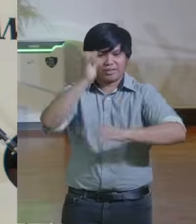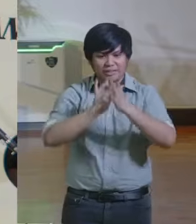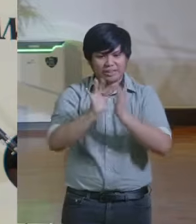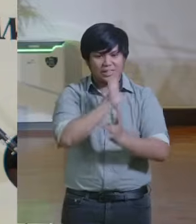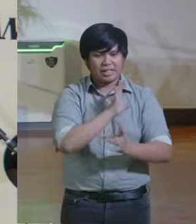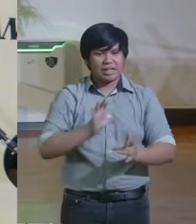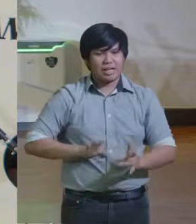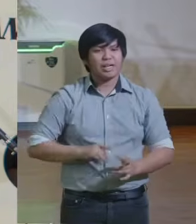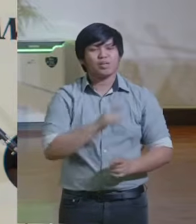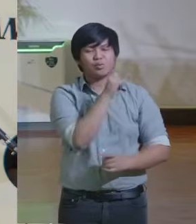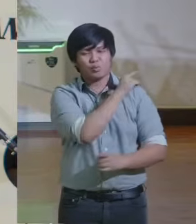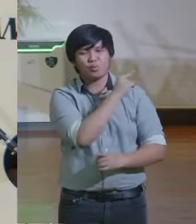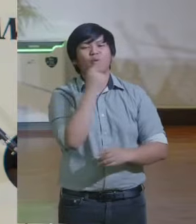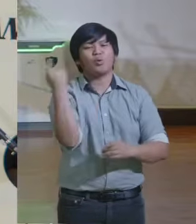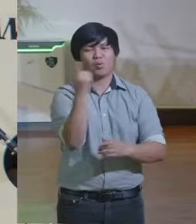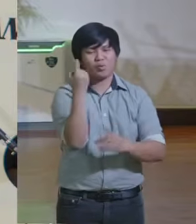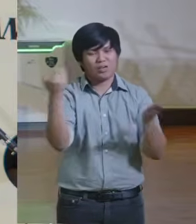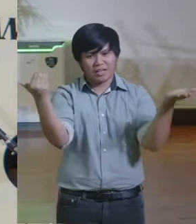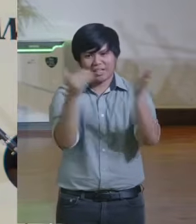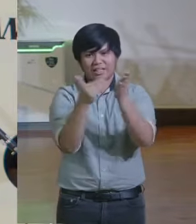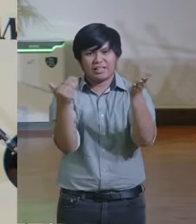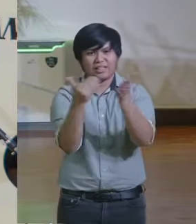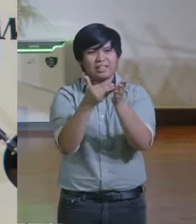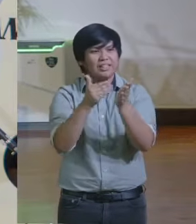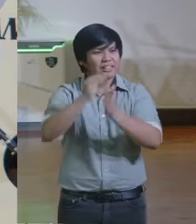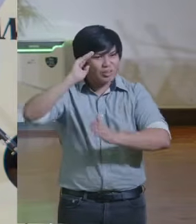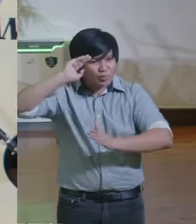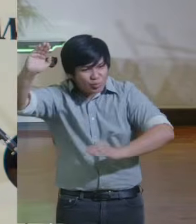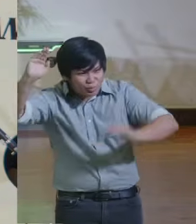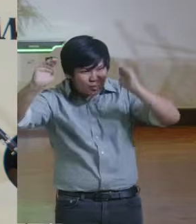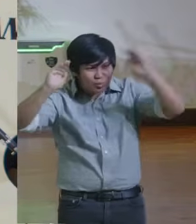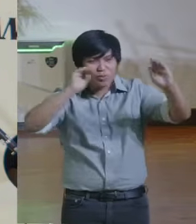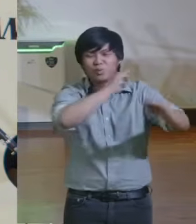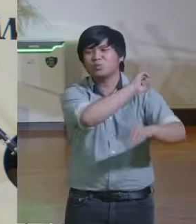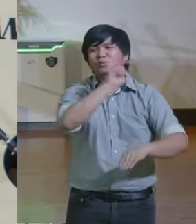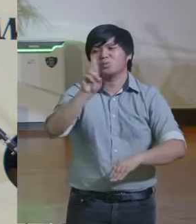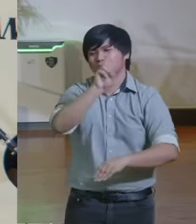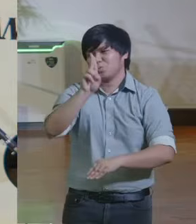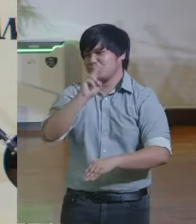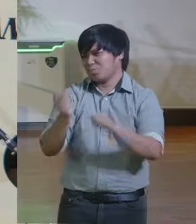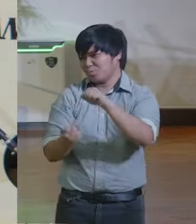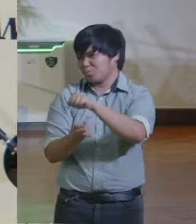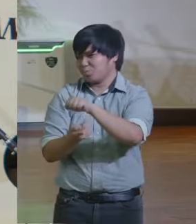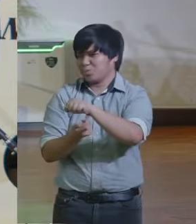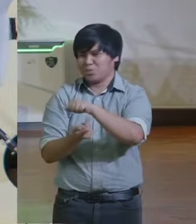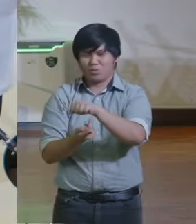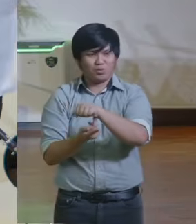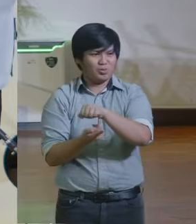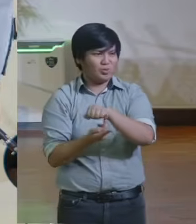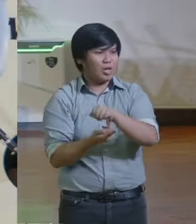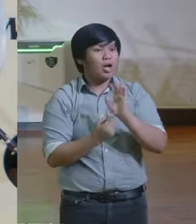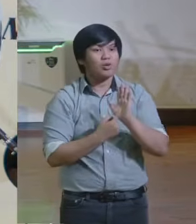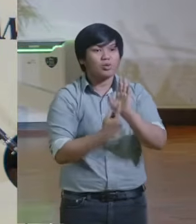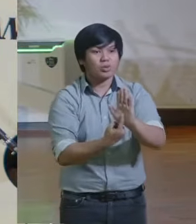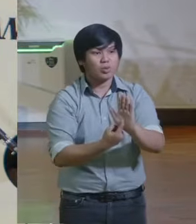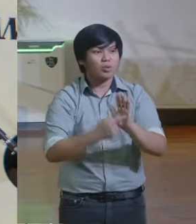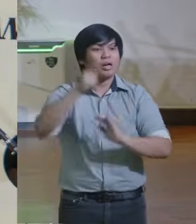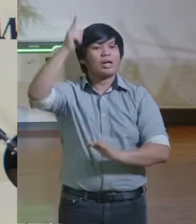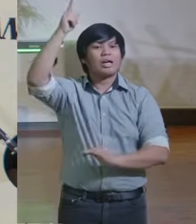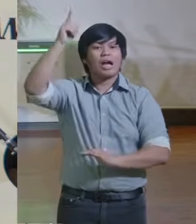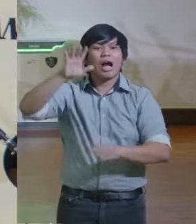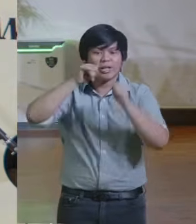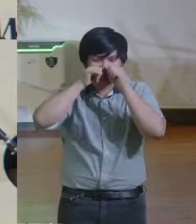standard greeting. Napakagandang greeting po ito sapagkat grace is the unmerited favor of God upon